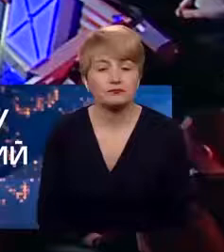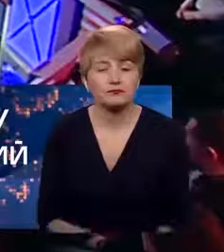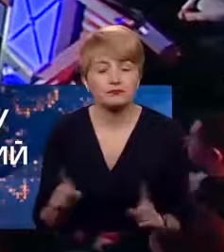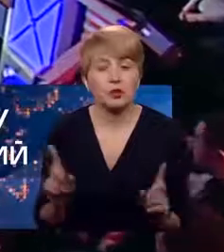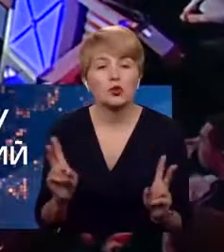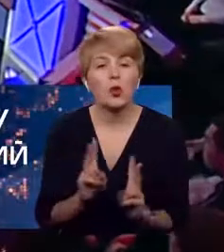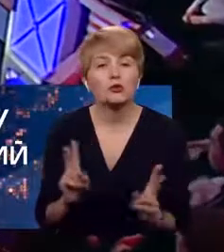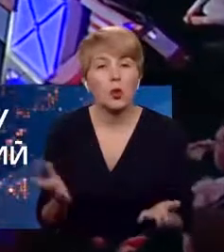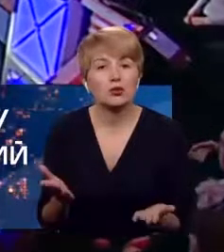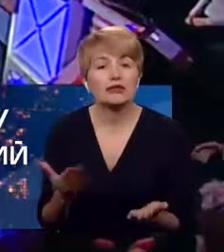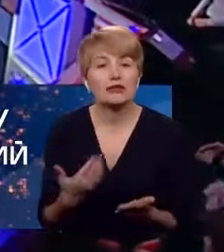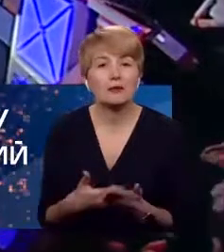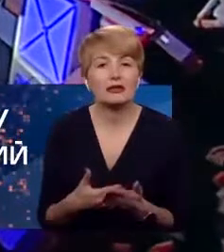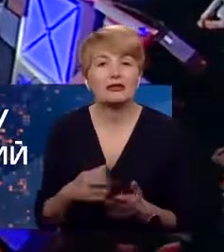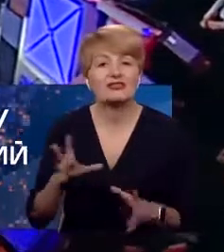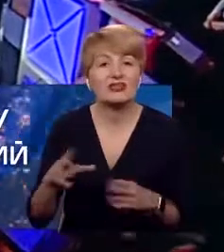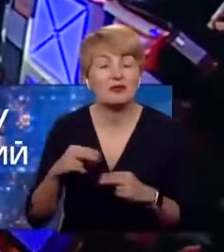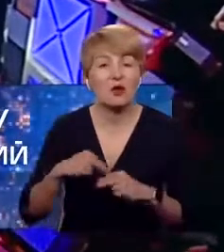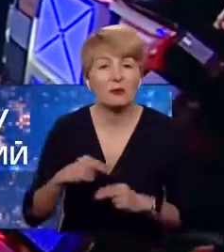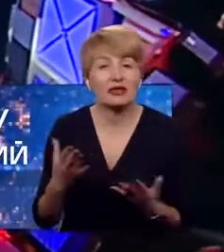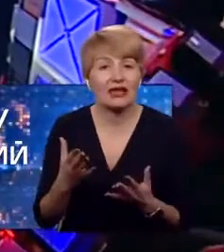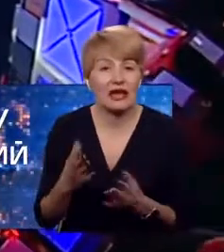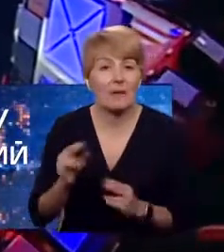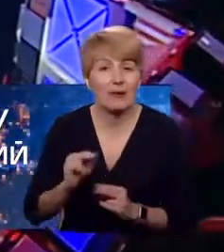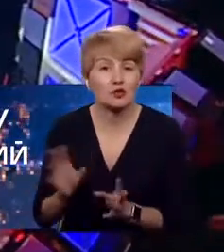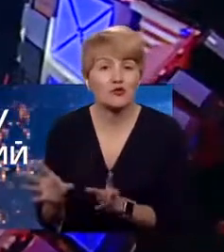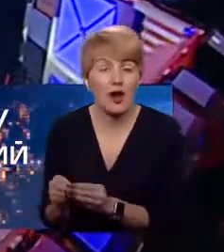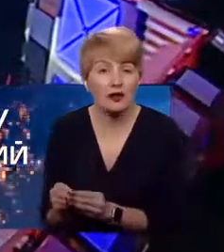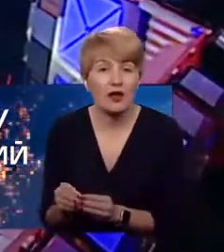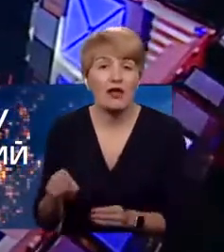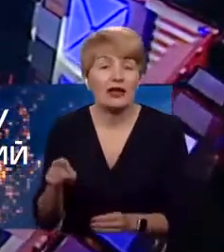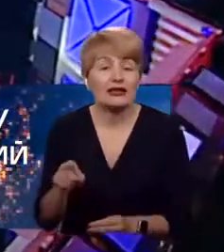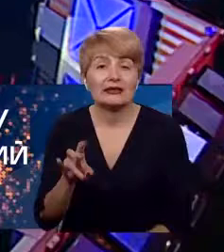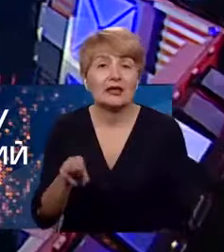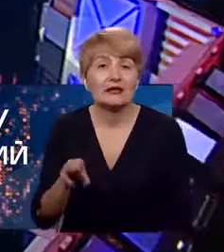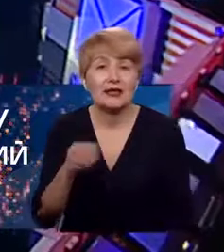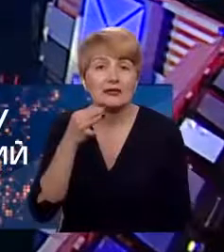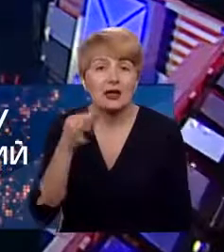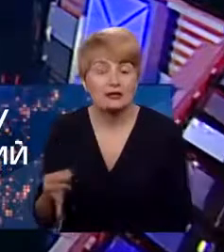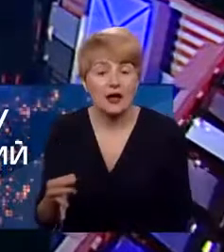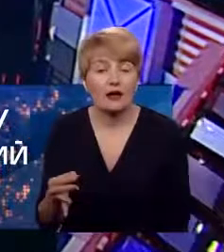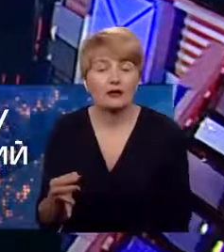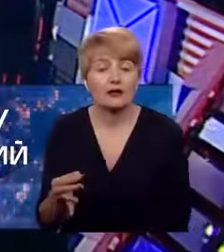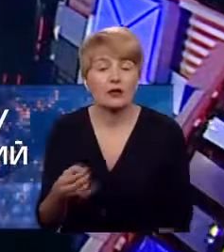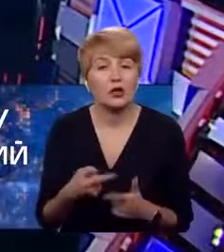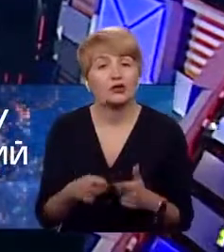хтось, наприклад, з співробітників, який працював, щось їй не те сказав, розумієте?